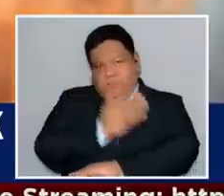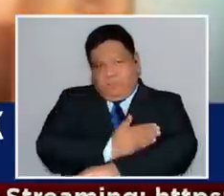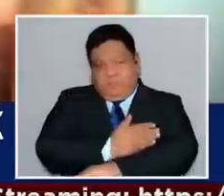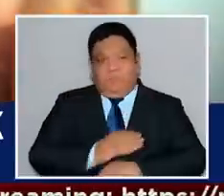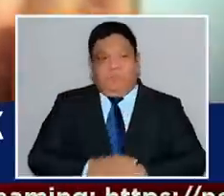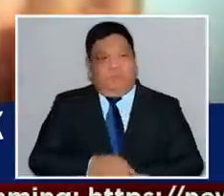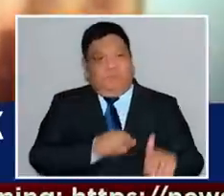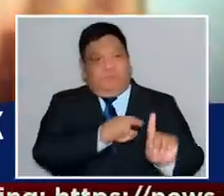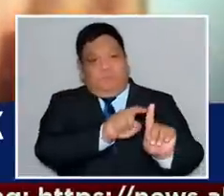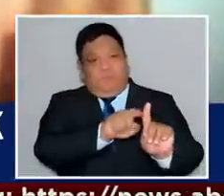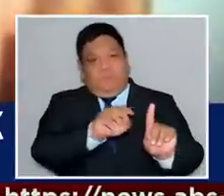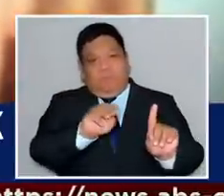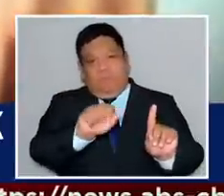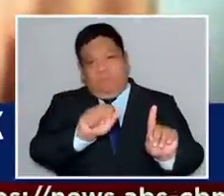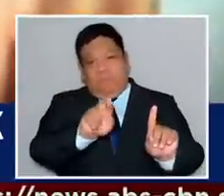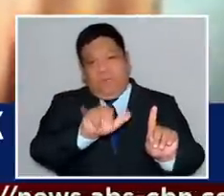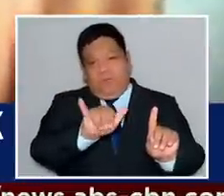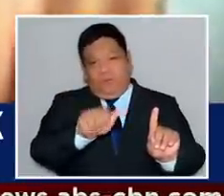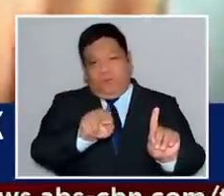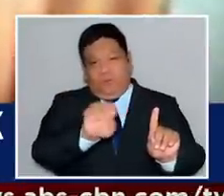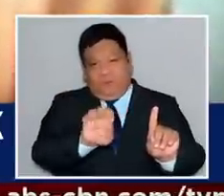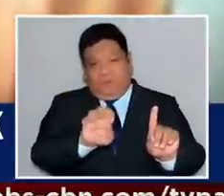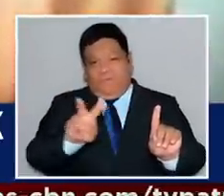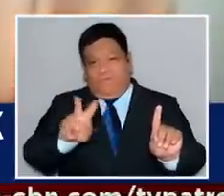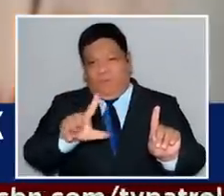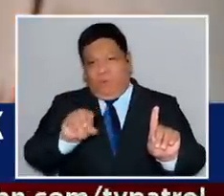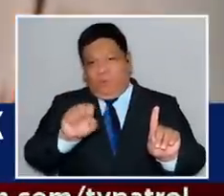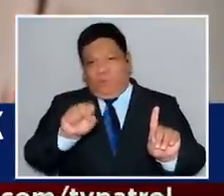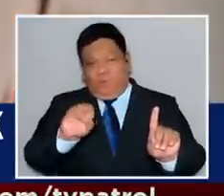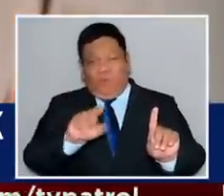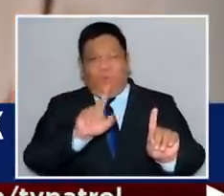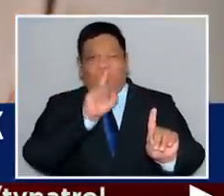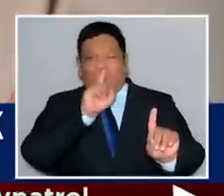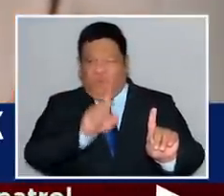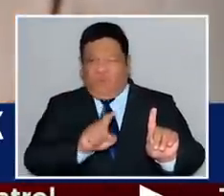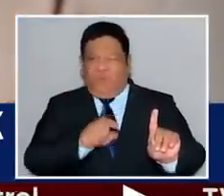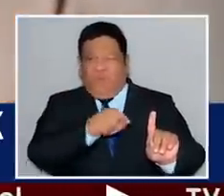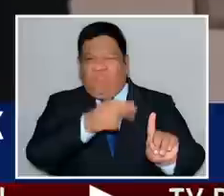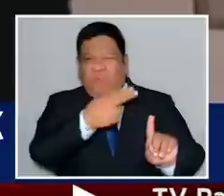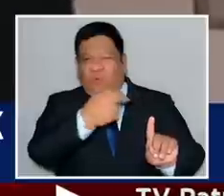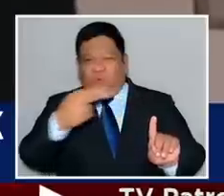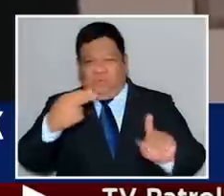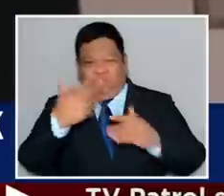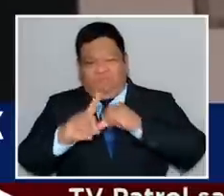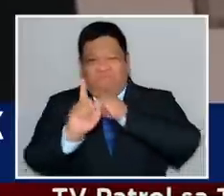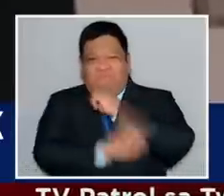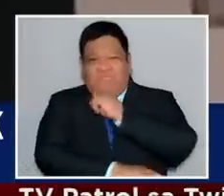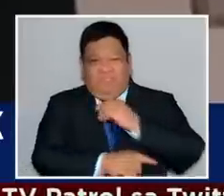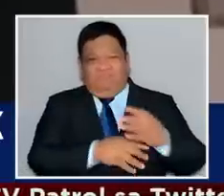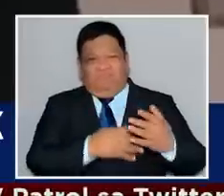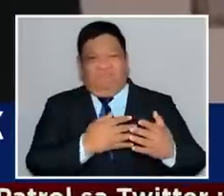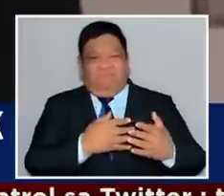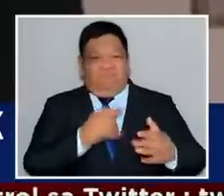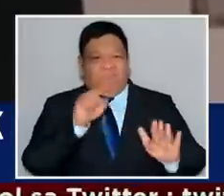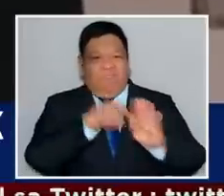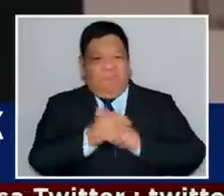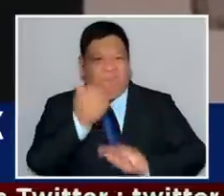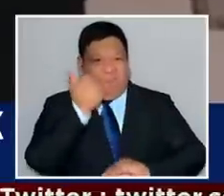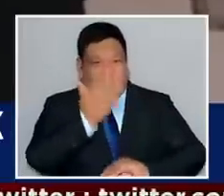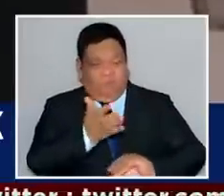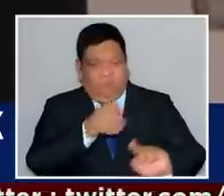Jane Veloso, ang Pinay OFW na nasa death row sa Indonesia, sumisilip sa bintana habang ang kanyang dalawang lalaking